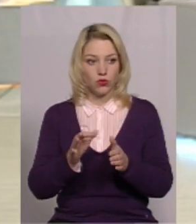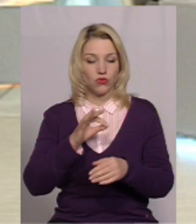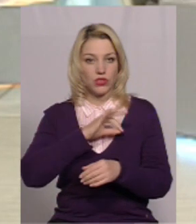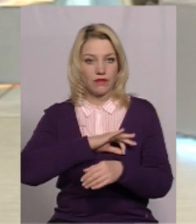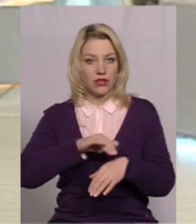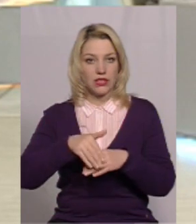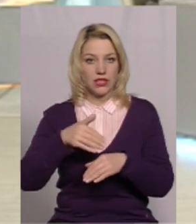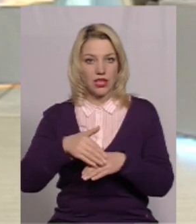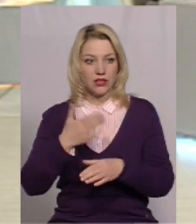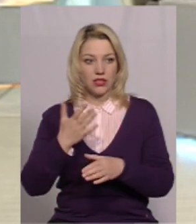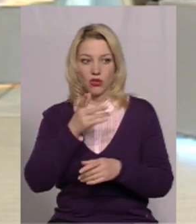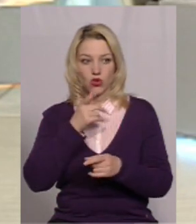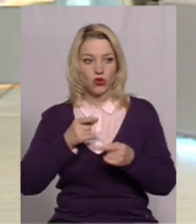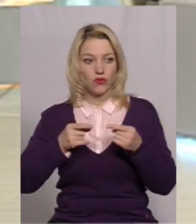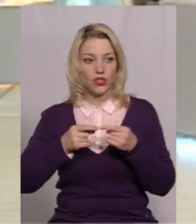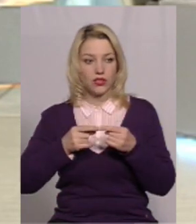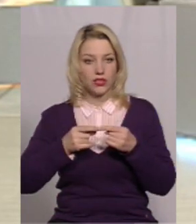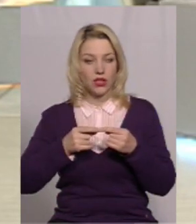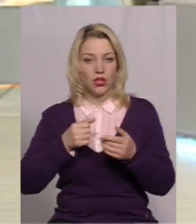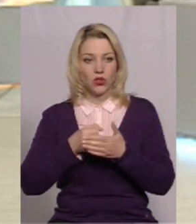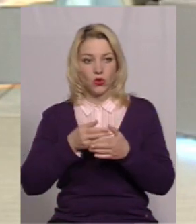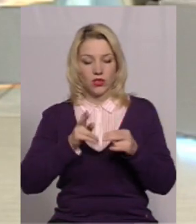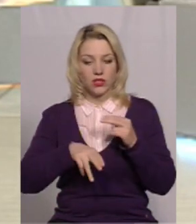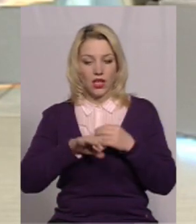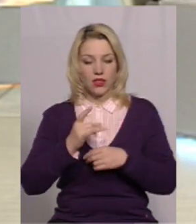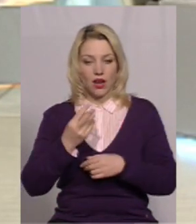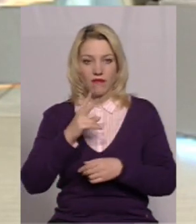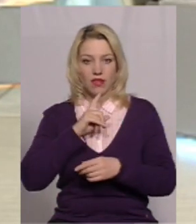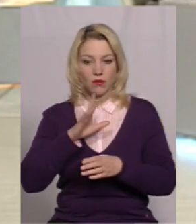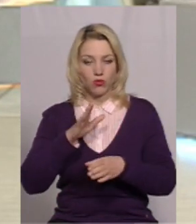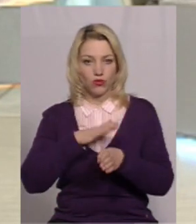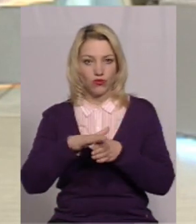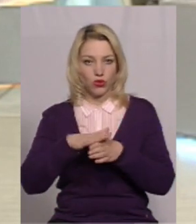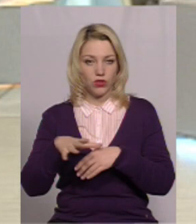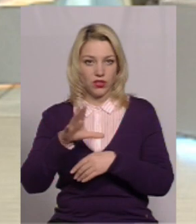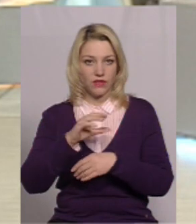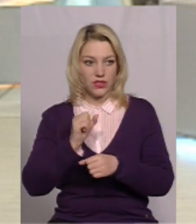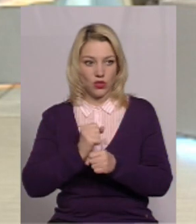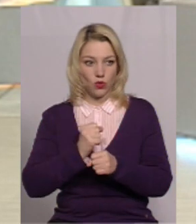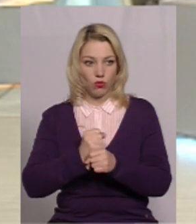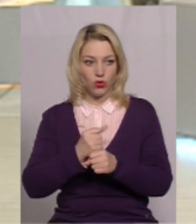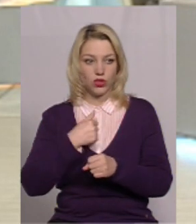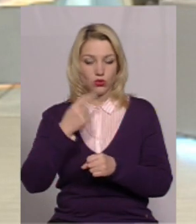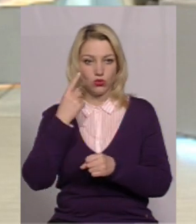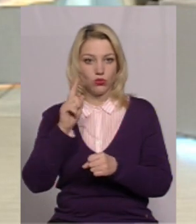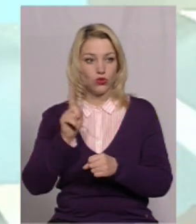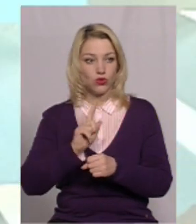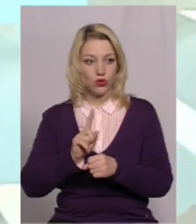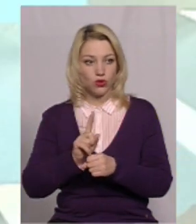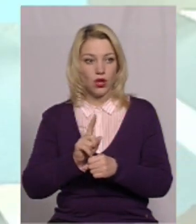вживати санкції, якщо він вчасно, а це до кінця травня не виконає всі роботи. І я думаю, що